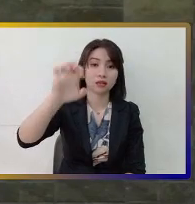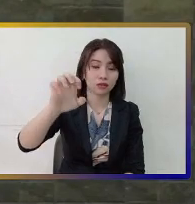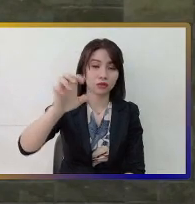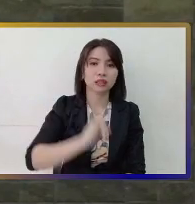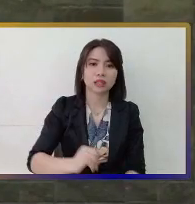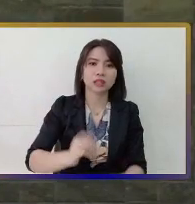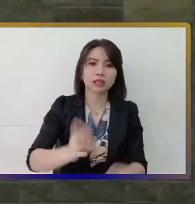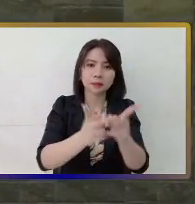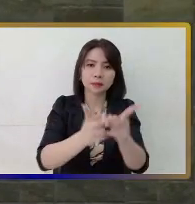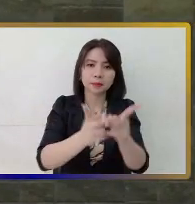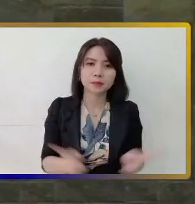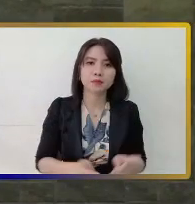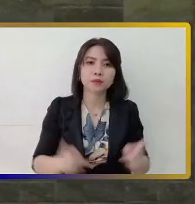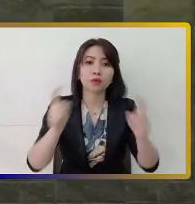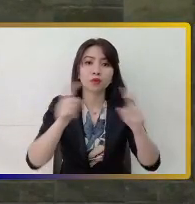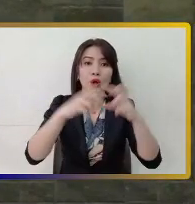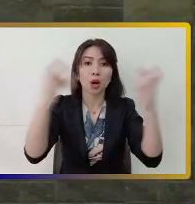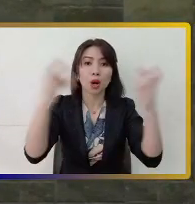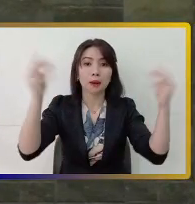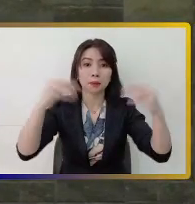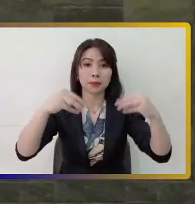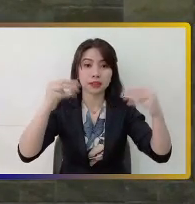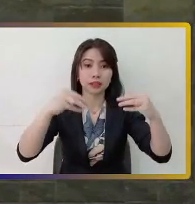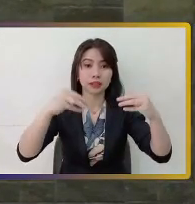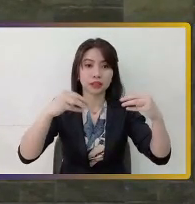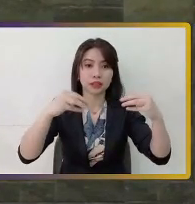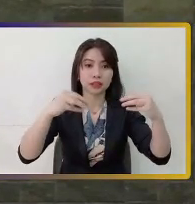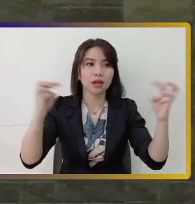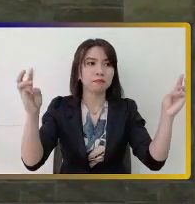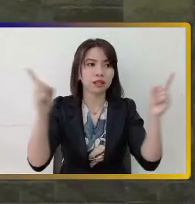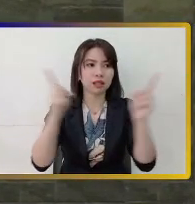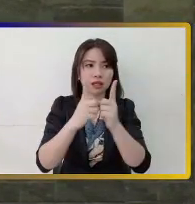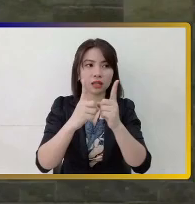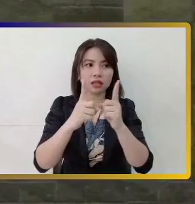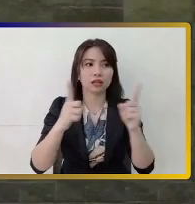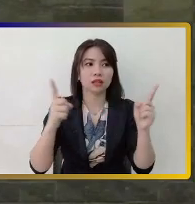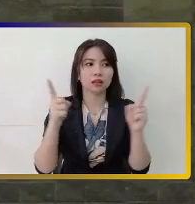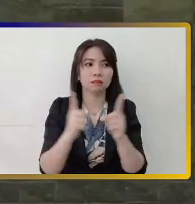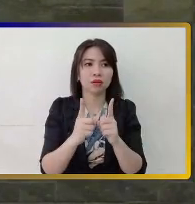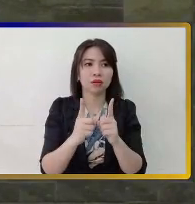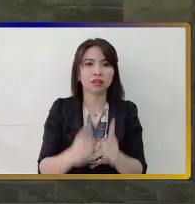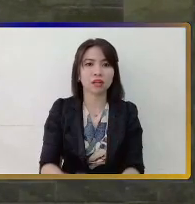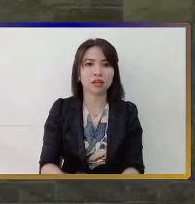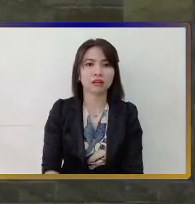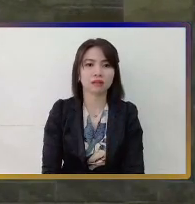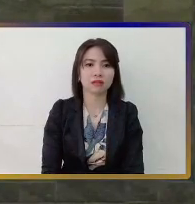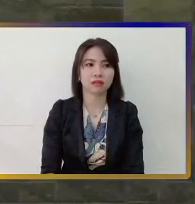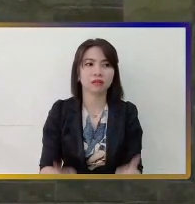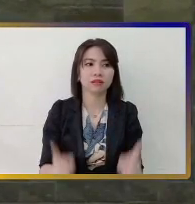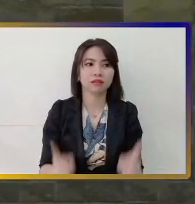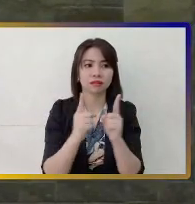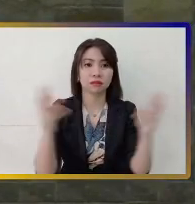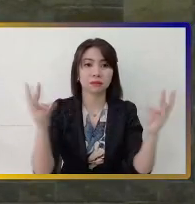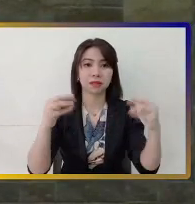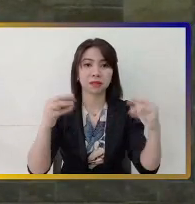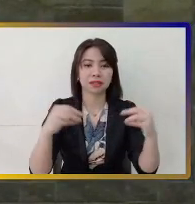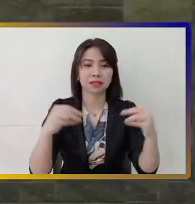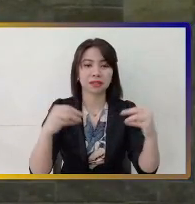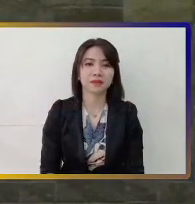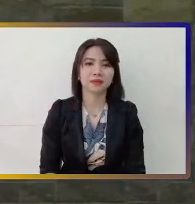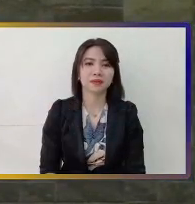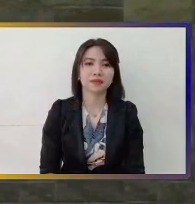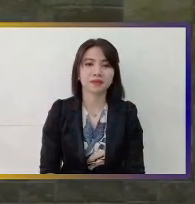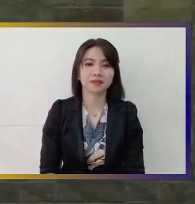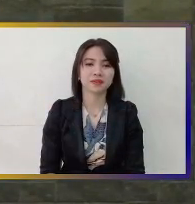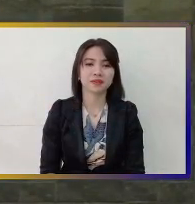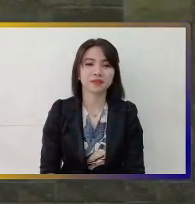a place for assembly. Okay? So, it's an assembly, kapatid. Kapag narinig niyo po, ang synagogue ay meron po talagang